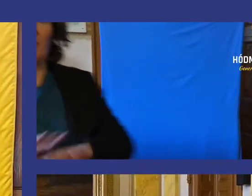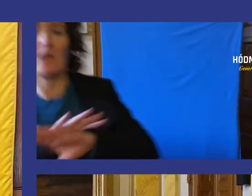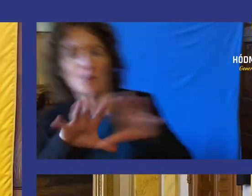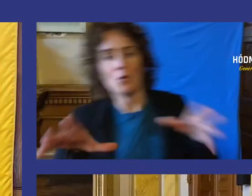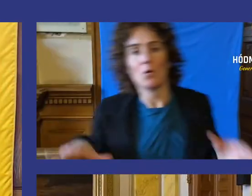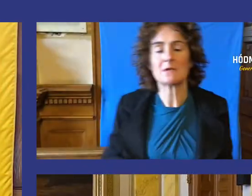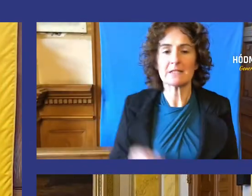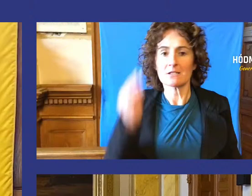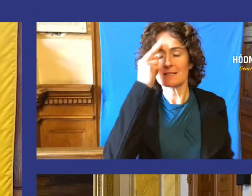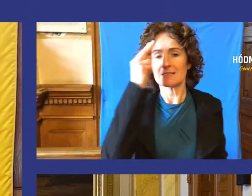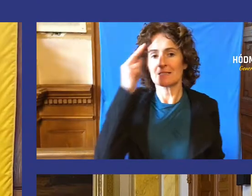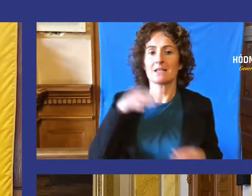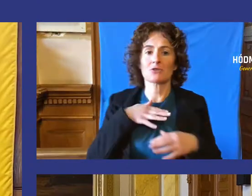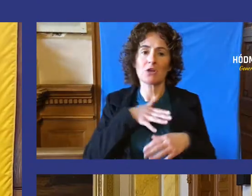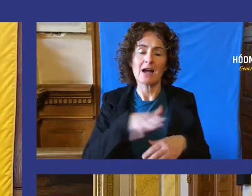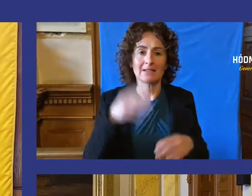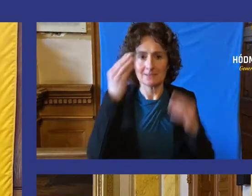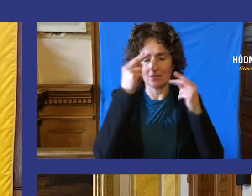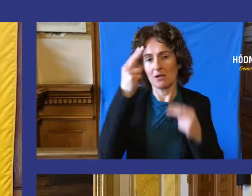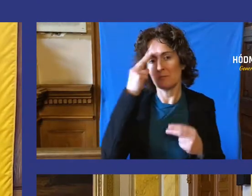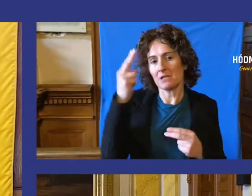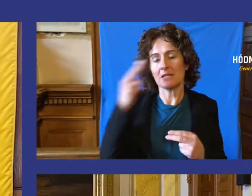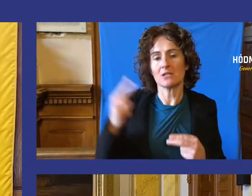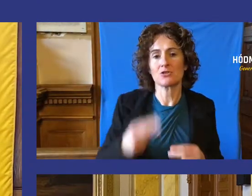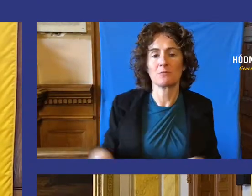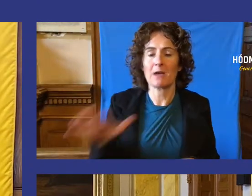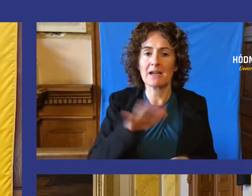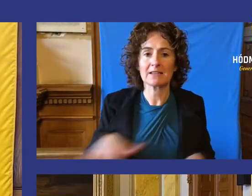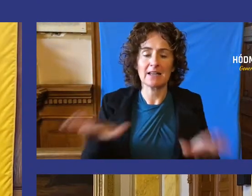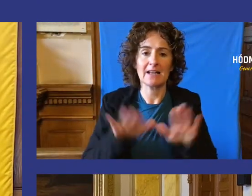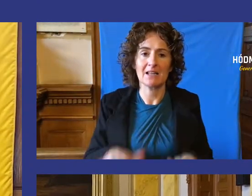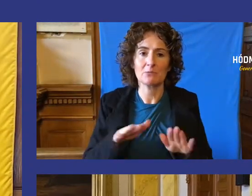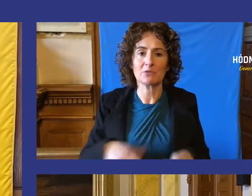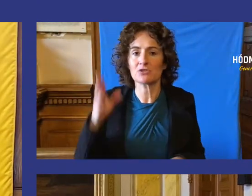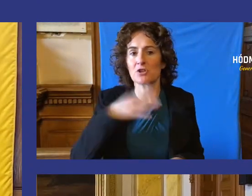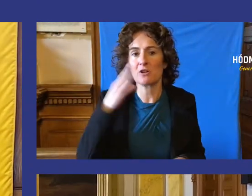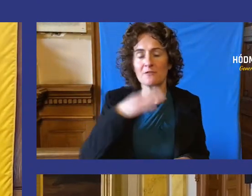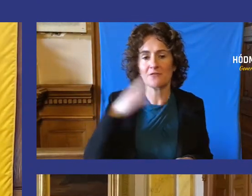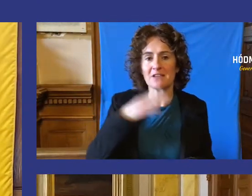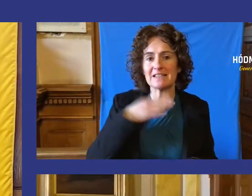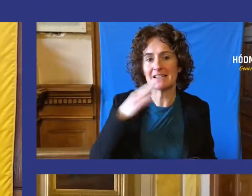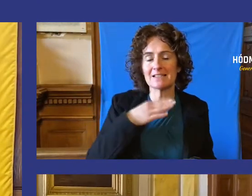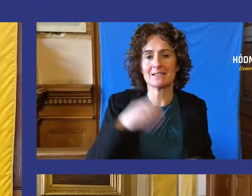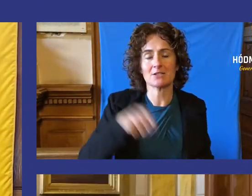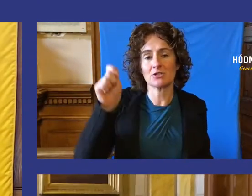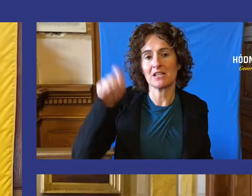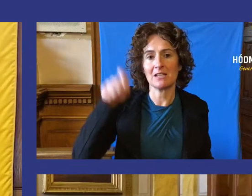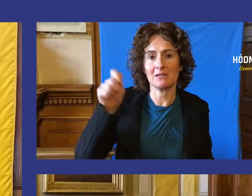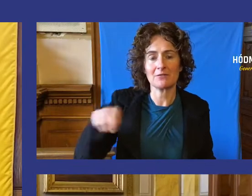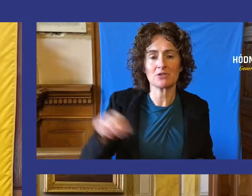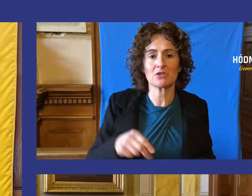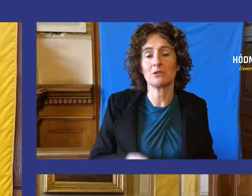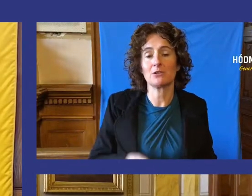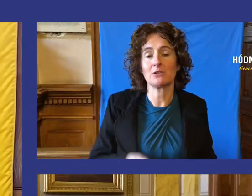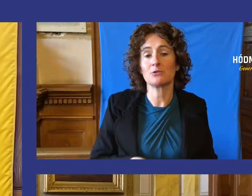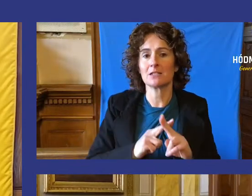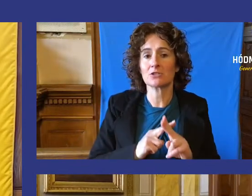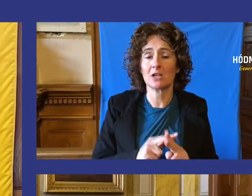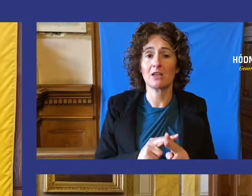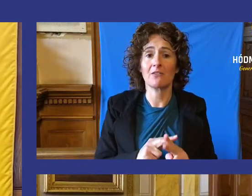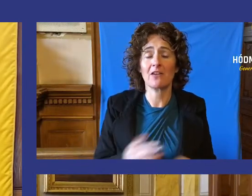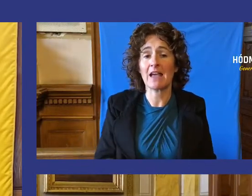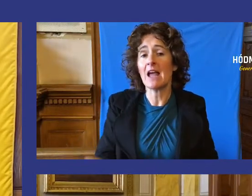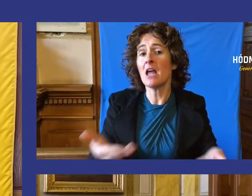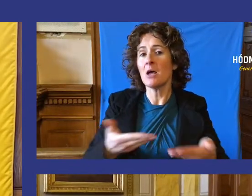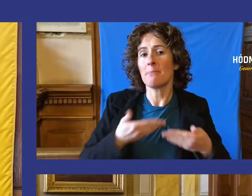ismert település, ellenzéki település is a fideszes önkormányzat vagy országgyűlési képviselője segítségével megkapta ezeket a